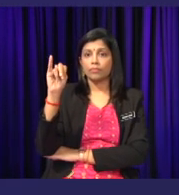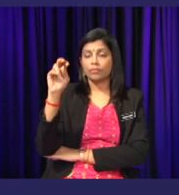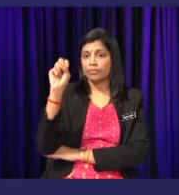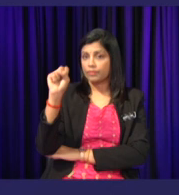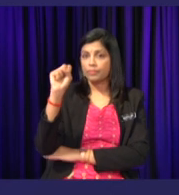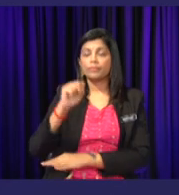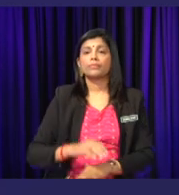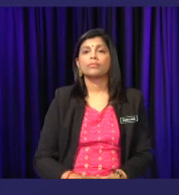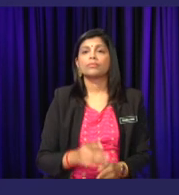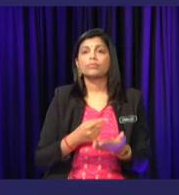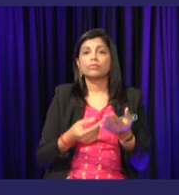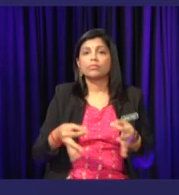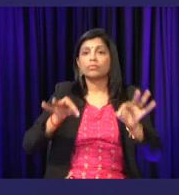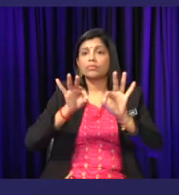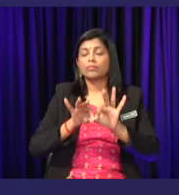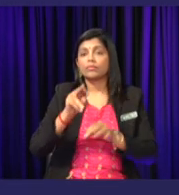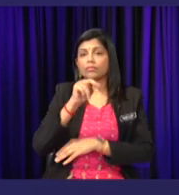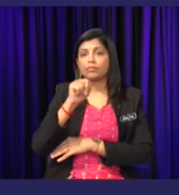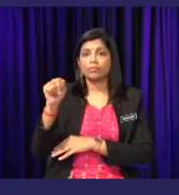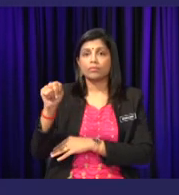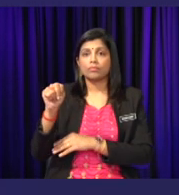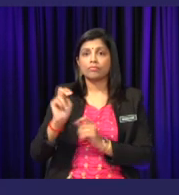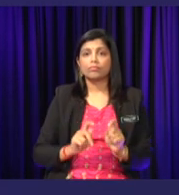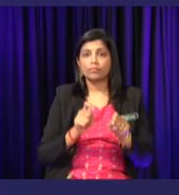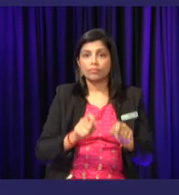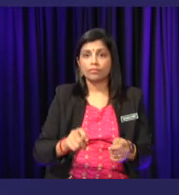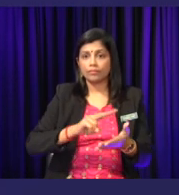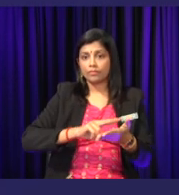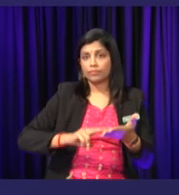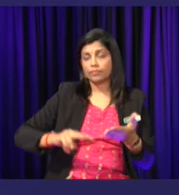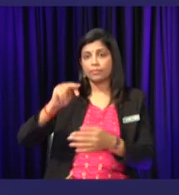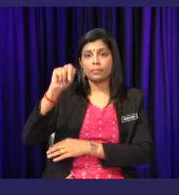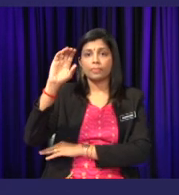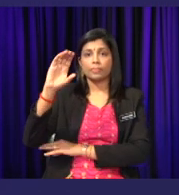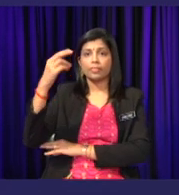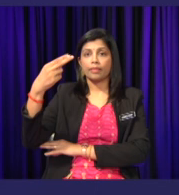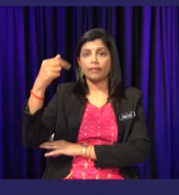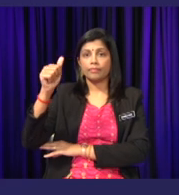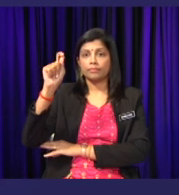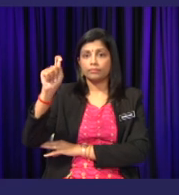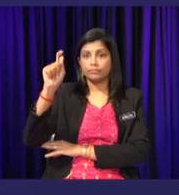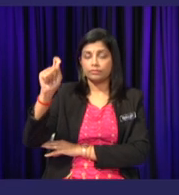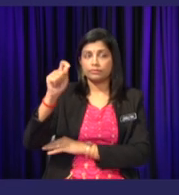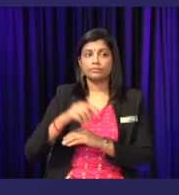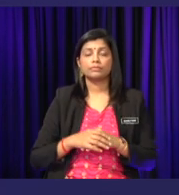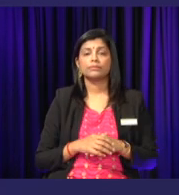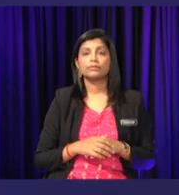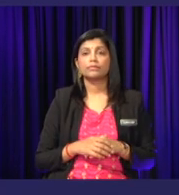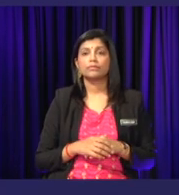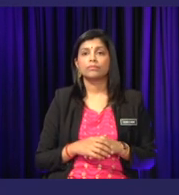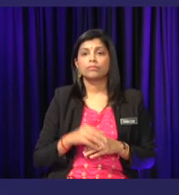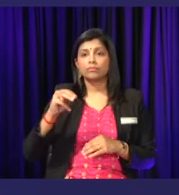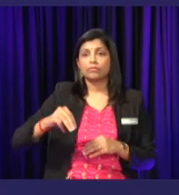kepentingan teknik bacaan cek anak menggalakkan muridnya membaca secara itik yang mana mereka ini dapat membuat